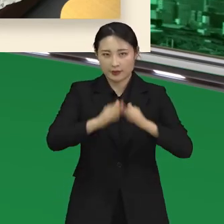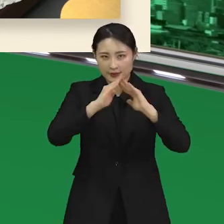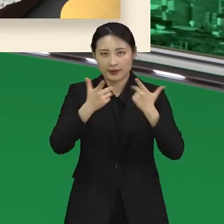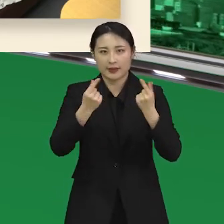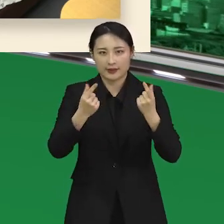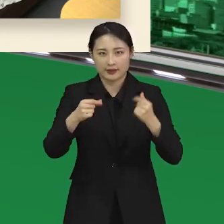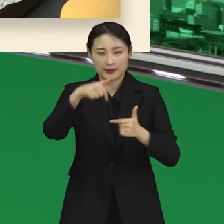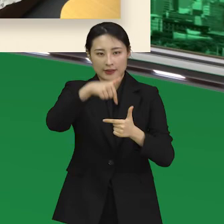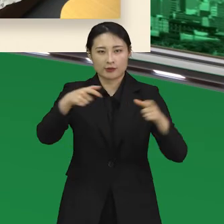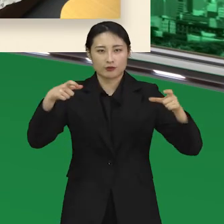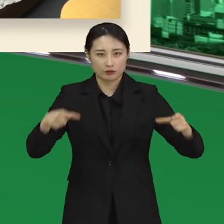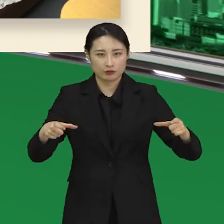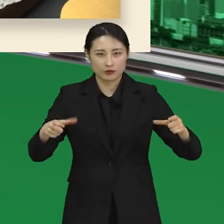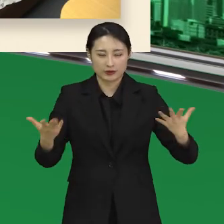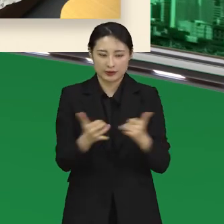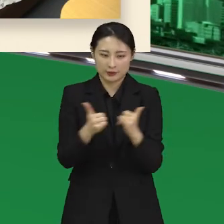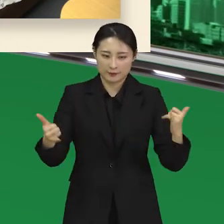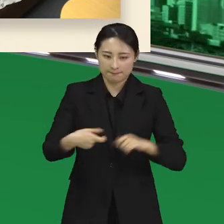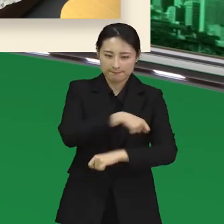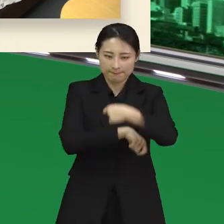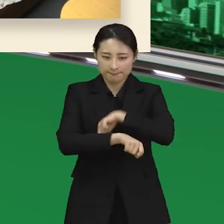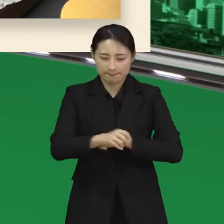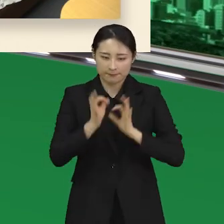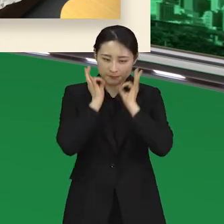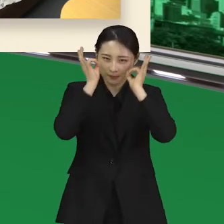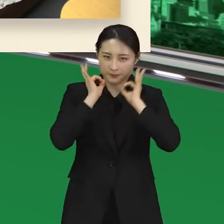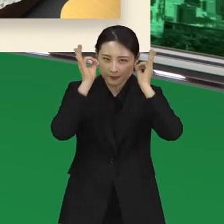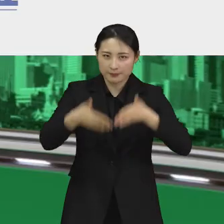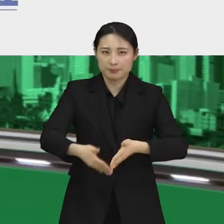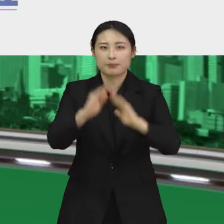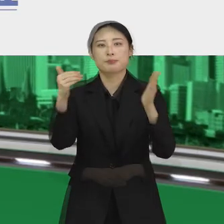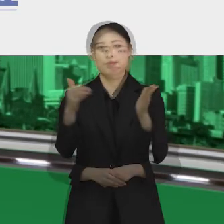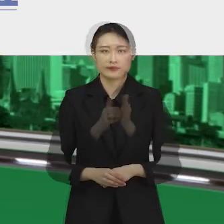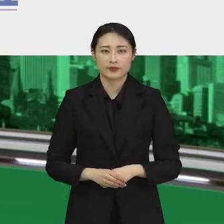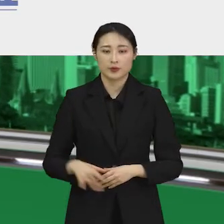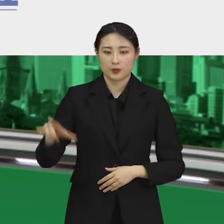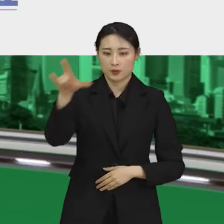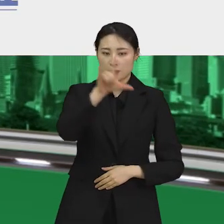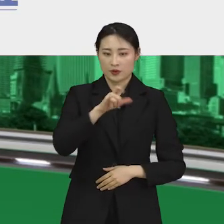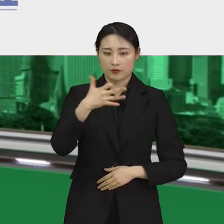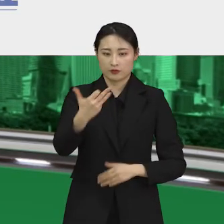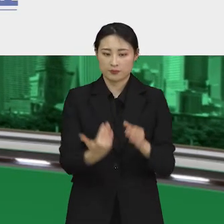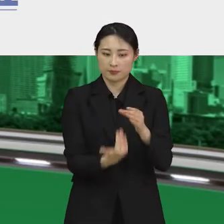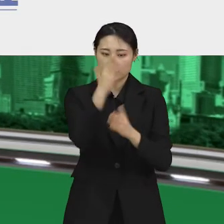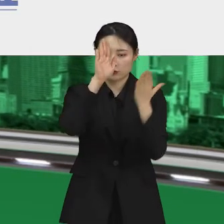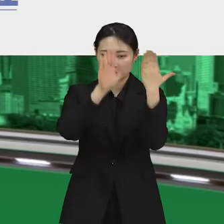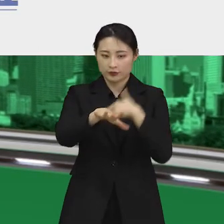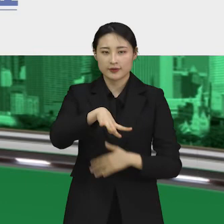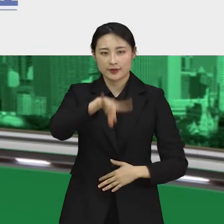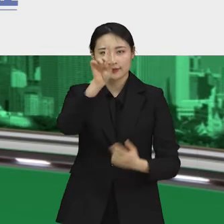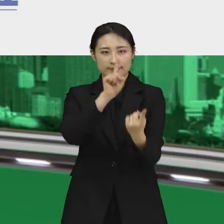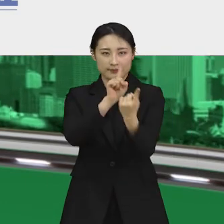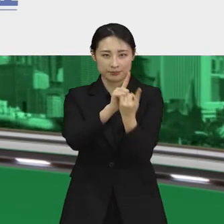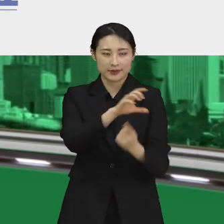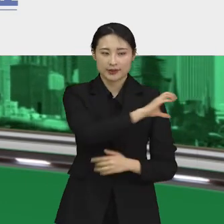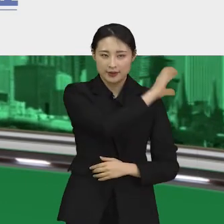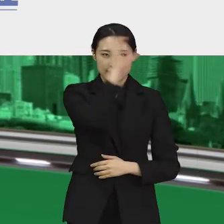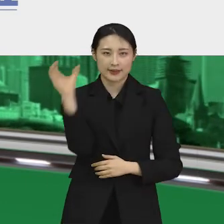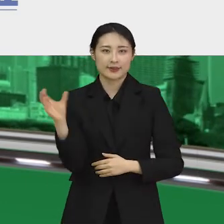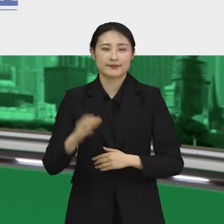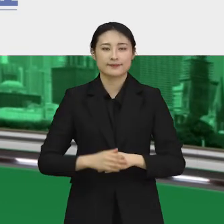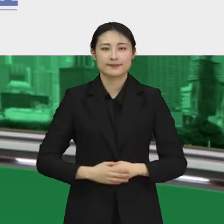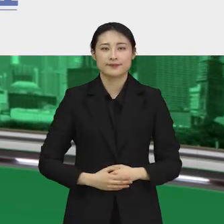전 직원이 최선을 다했다는 말씀을 참고로 올립니다. 코로나19 발생 이후 처음 맞는